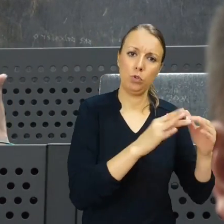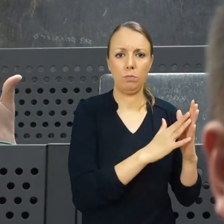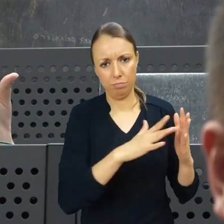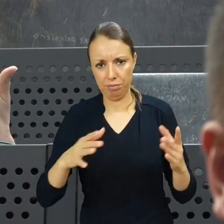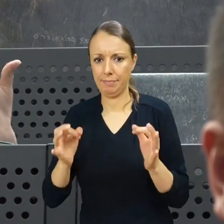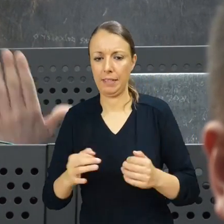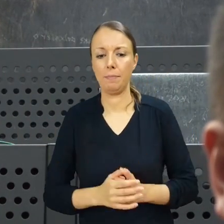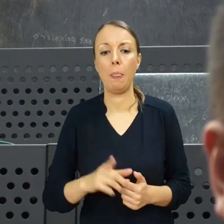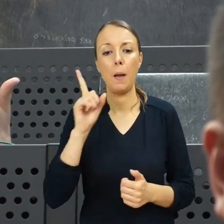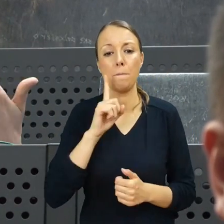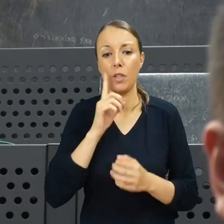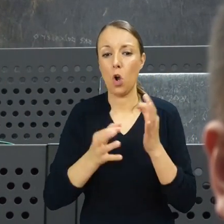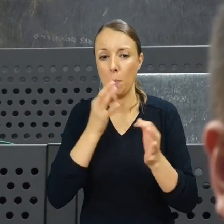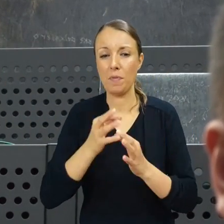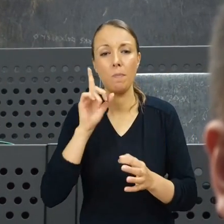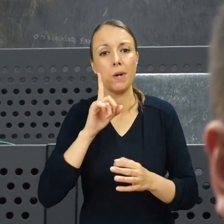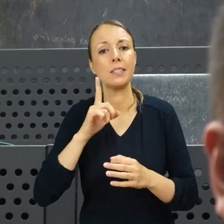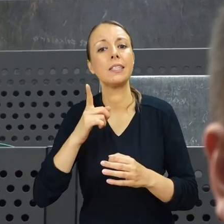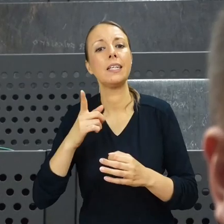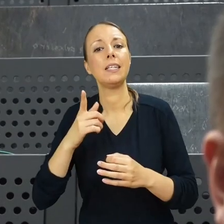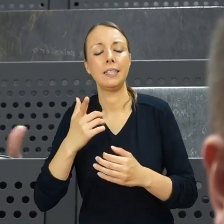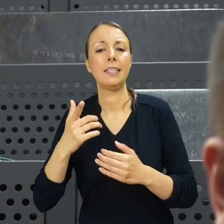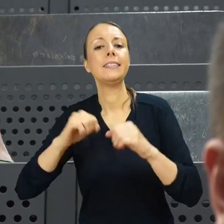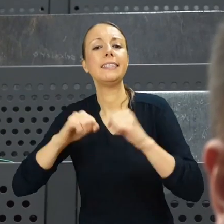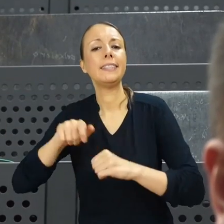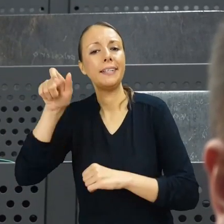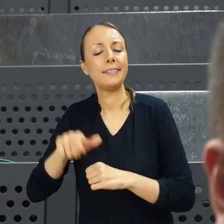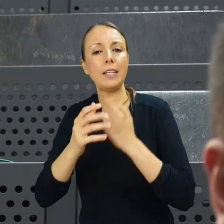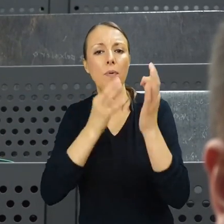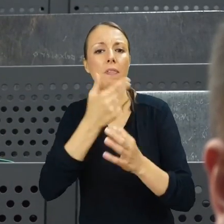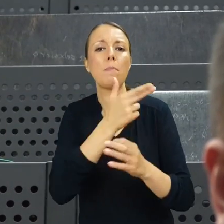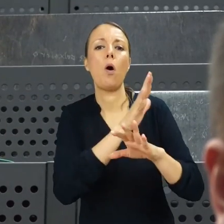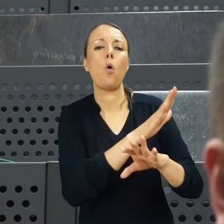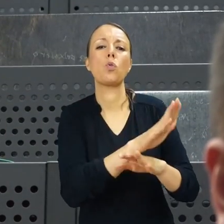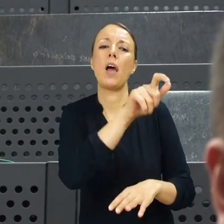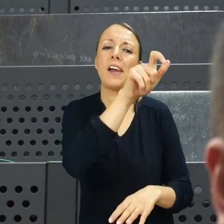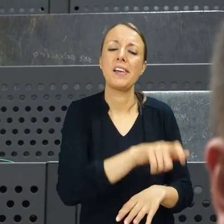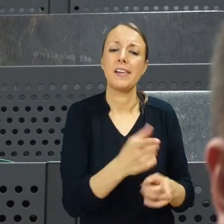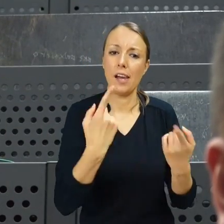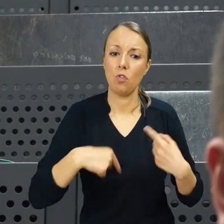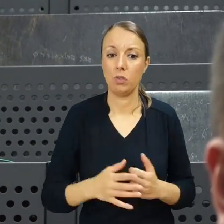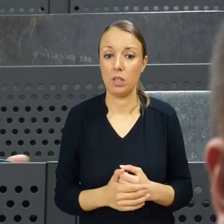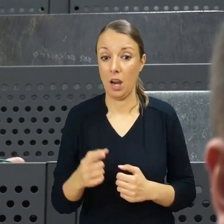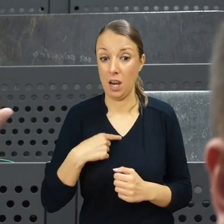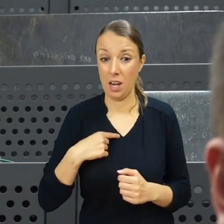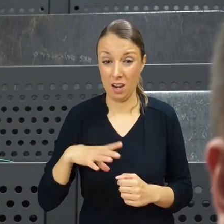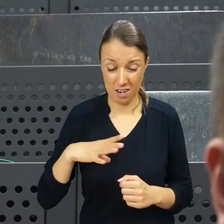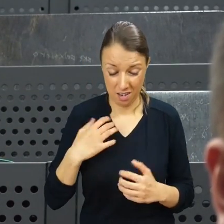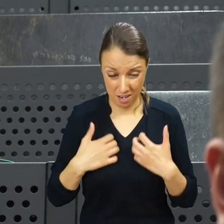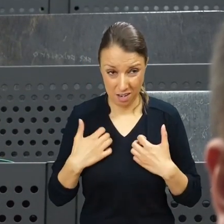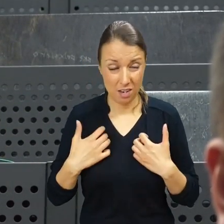że pan sędzia, o ochronie jednostki. No właśnie, moja frustracja wynika z tego, że ja nie mam tego poczucia